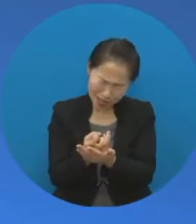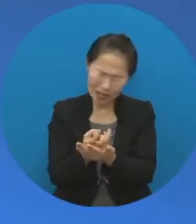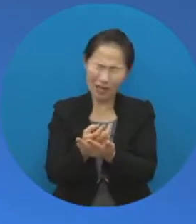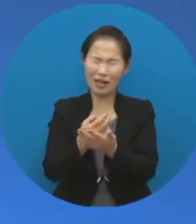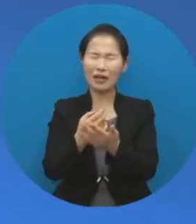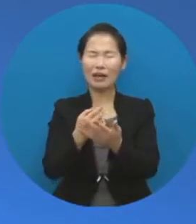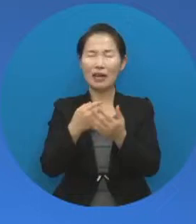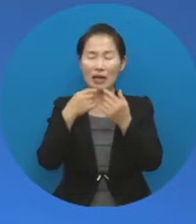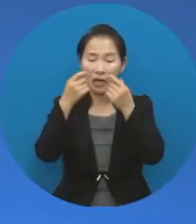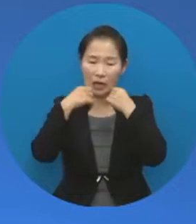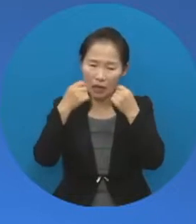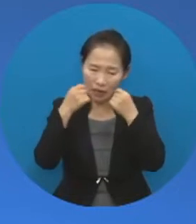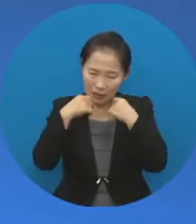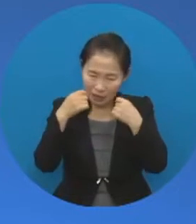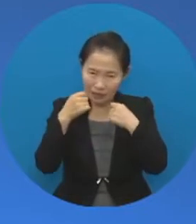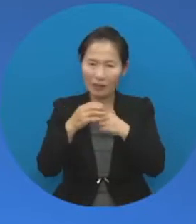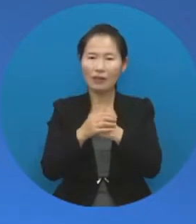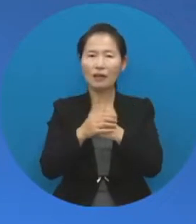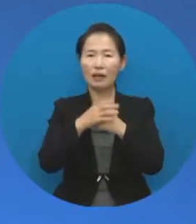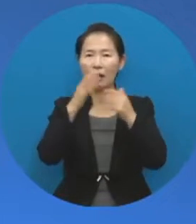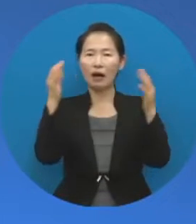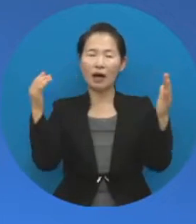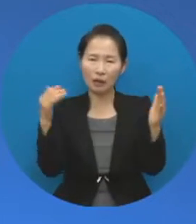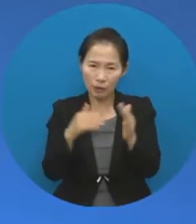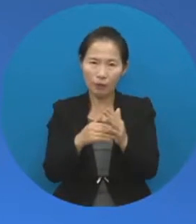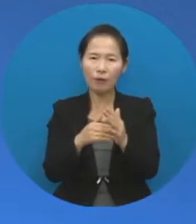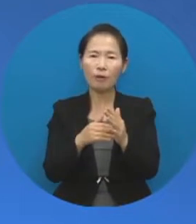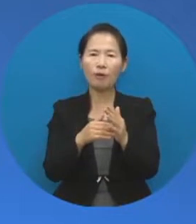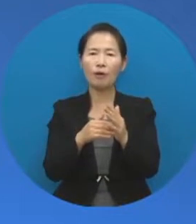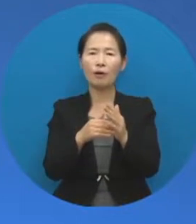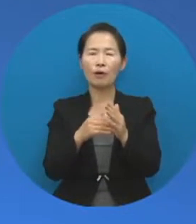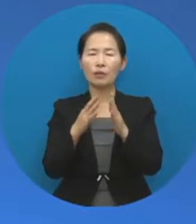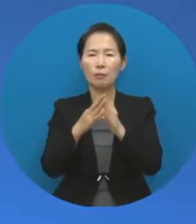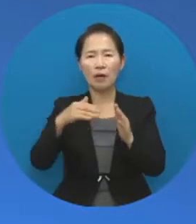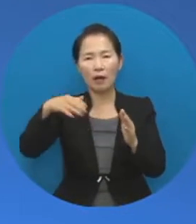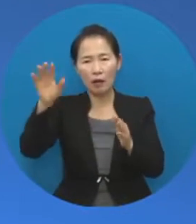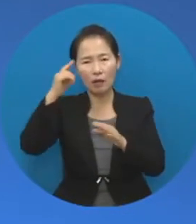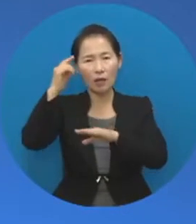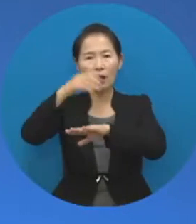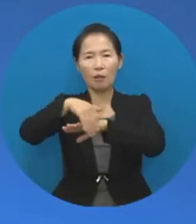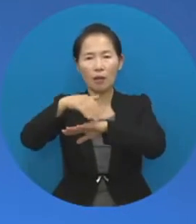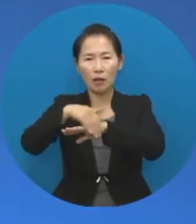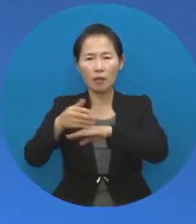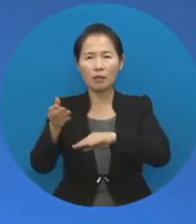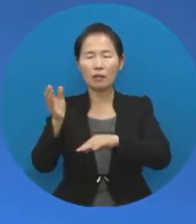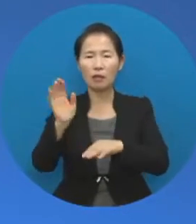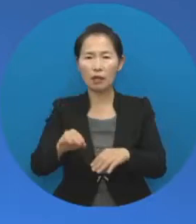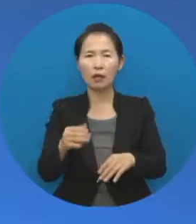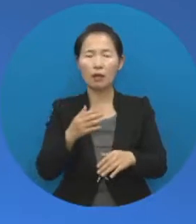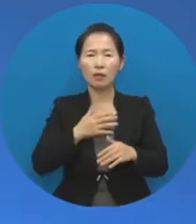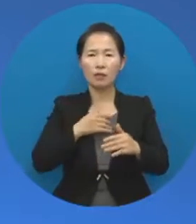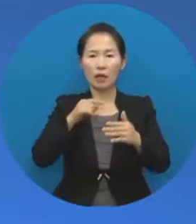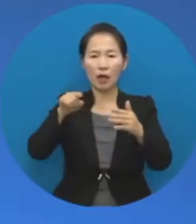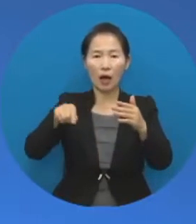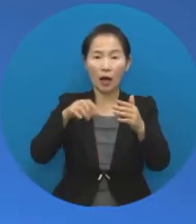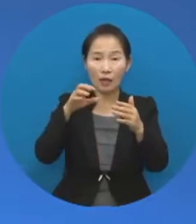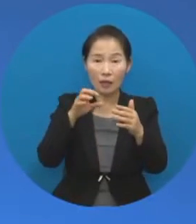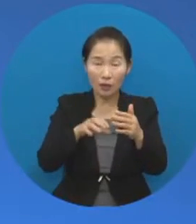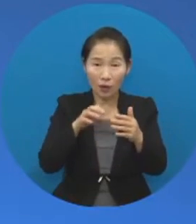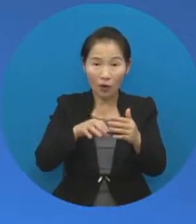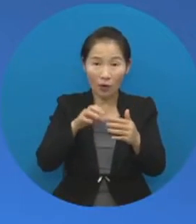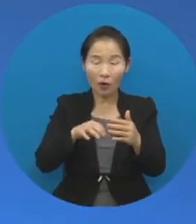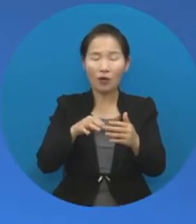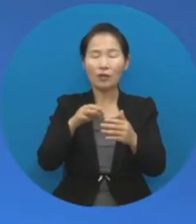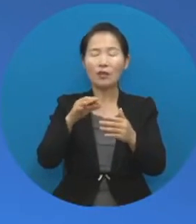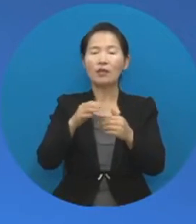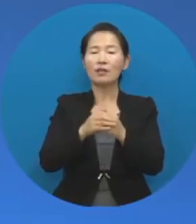이제 신나게 울고 이제 정신을 차리고 집에 가려고 하는데 제 안에서 여러분 성령님이 우리 안에